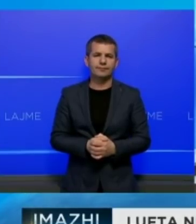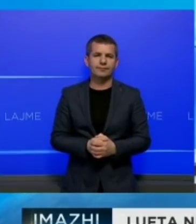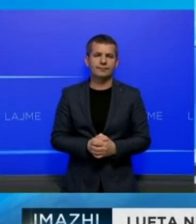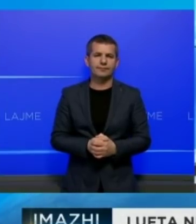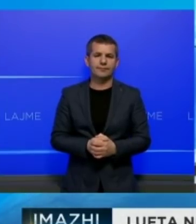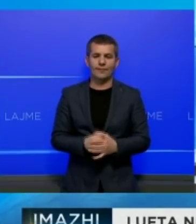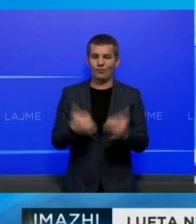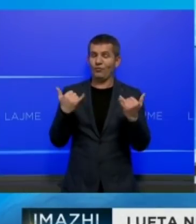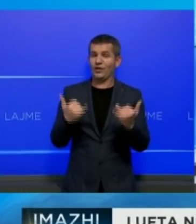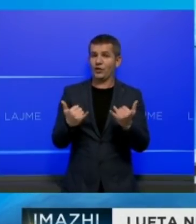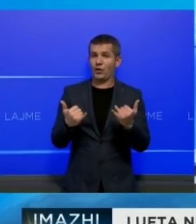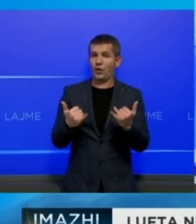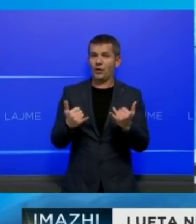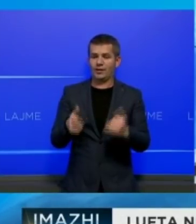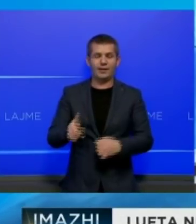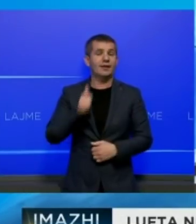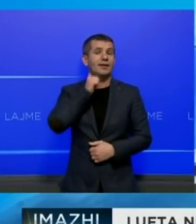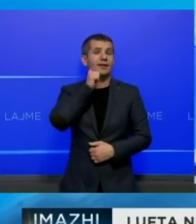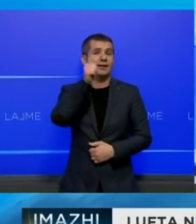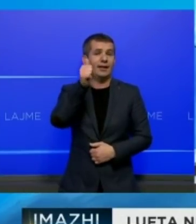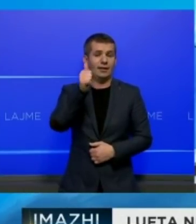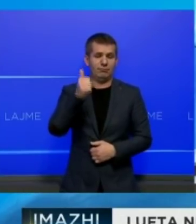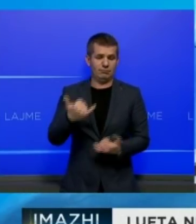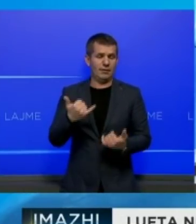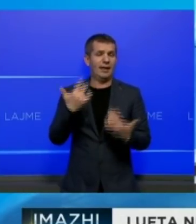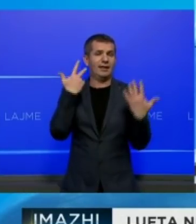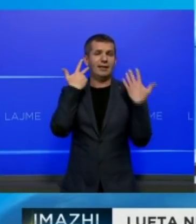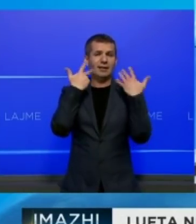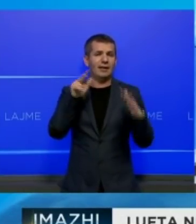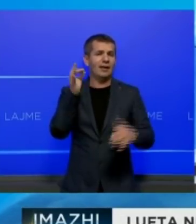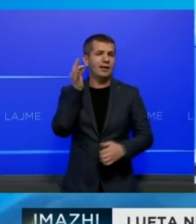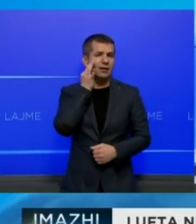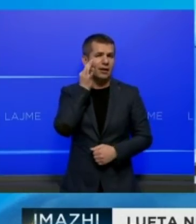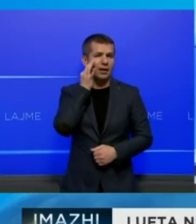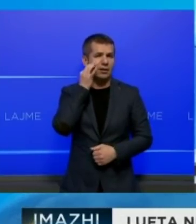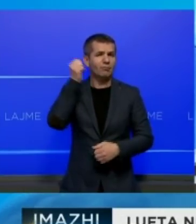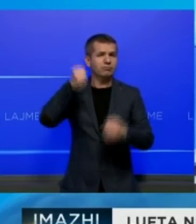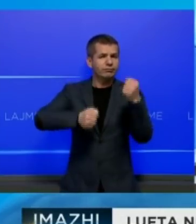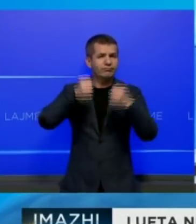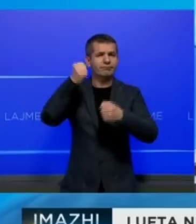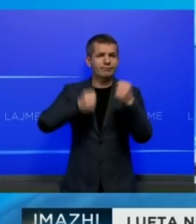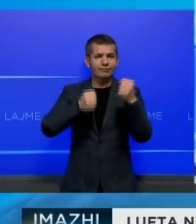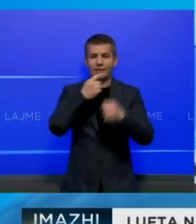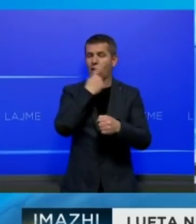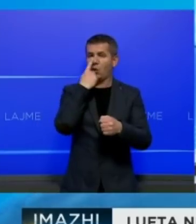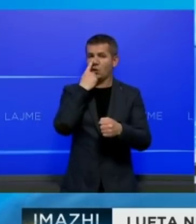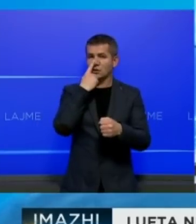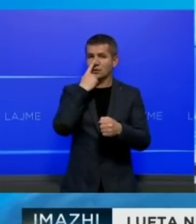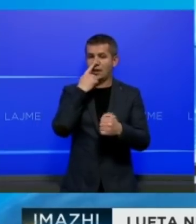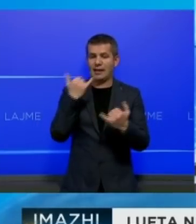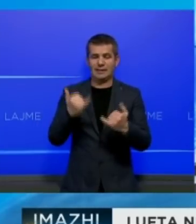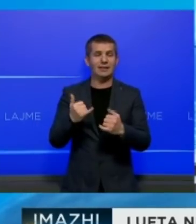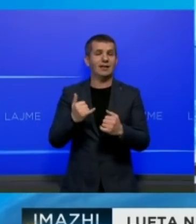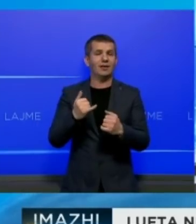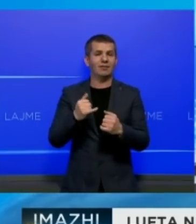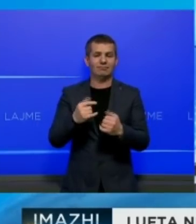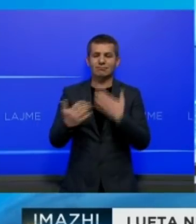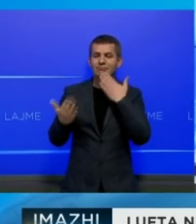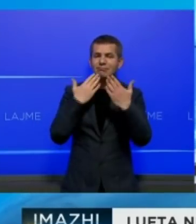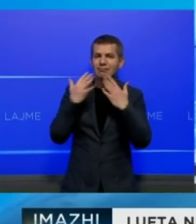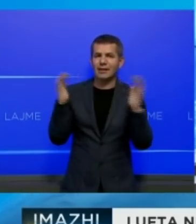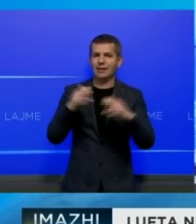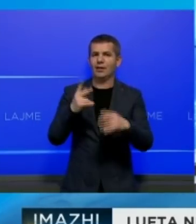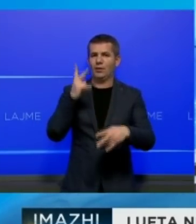E sot, ndërua shikues, është dita e 8 e sulmeve të Rusisë mbi Ukrainën, ndërkohë ka nisur të mbahet rundi 2 i bisedimeve mes